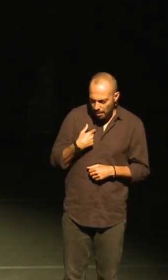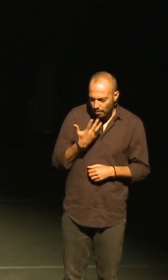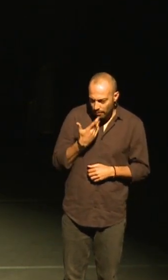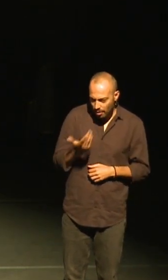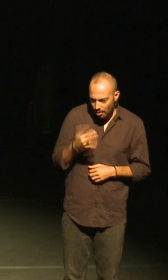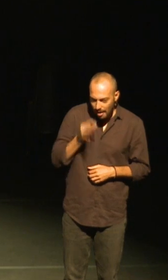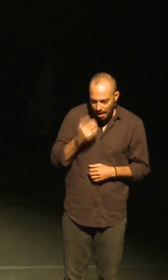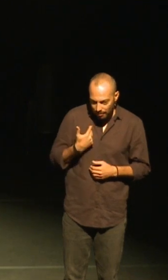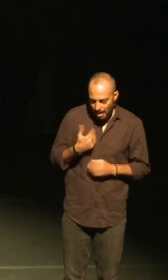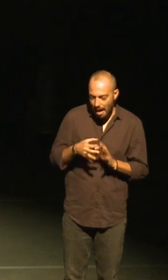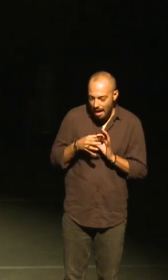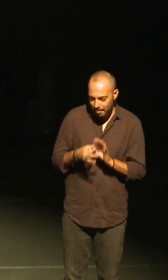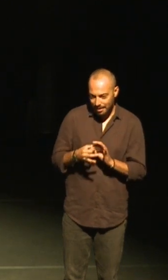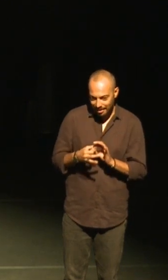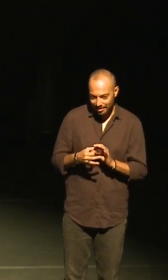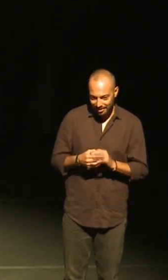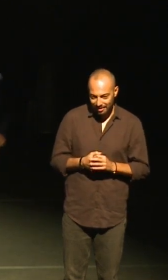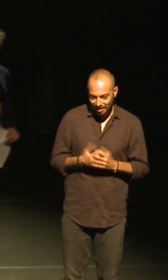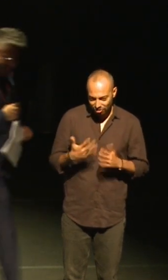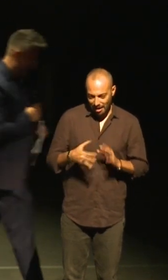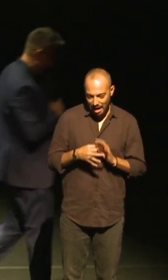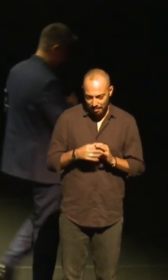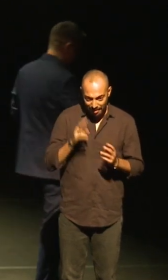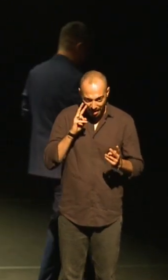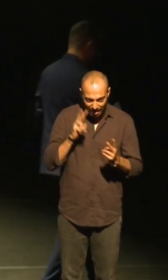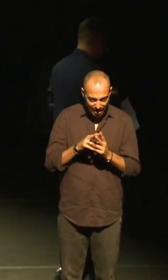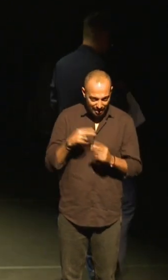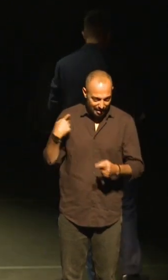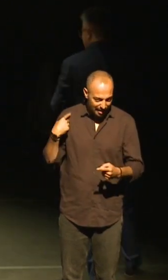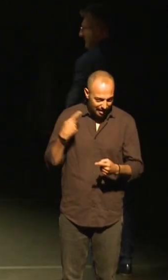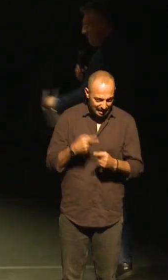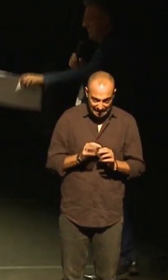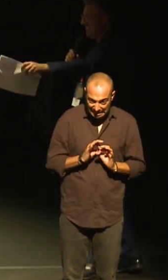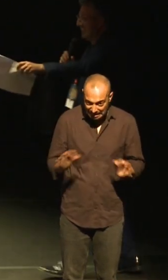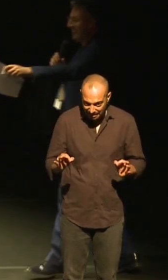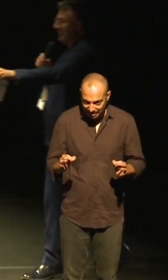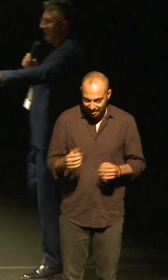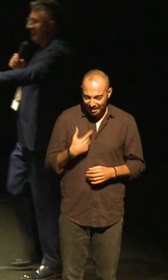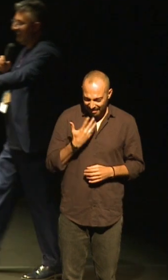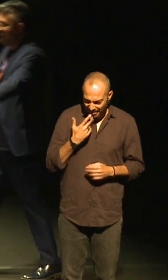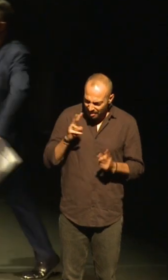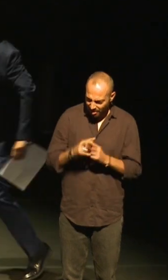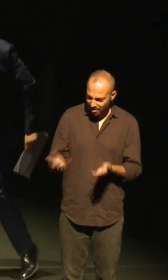con cui non mi vedo da tanto tempo posso chiamarli già a Giampaolo vai